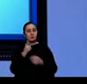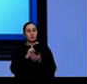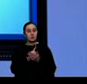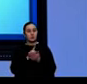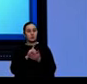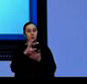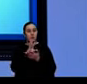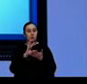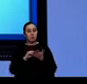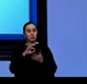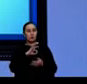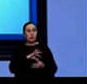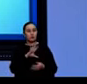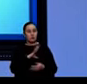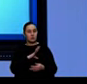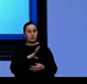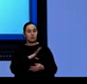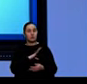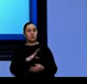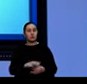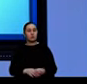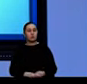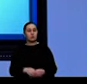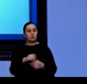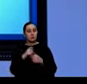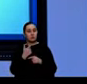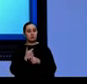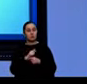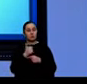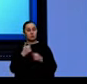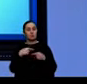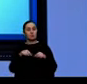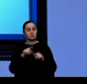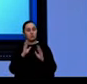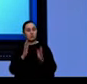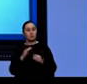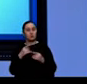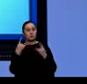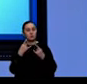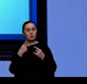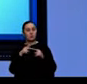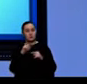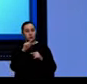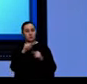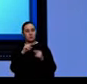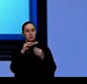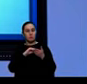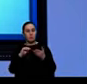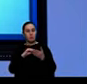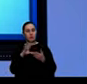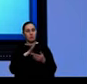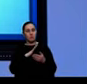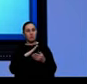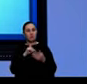Бірінші мысалды намунадан файдаландыңыз ма? Жүді яқшы, ондай болса, экрандагі білән